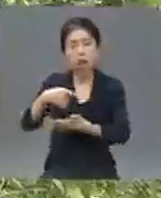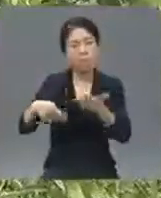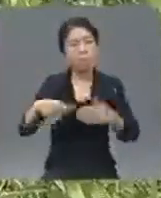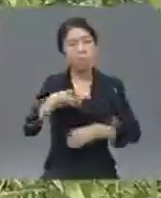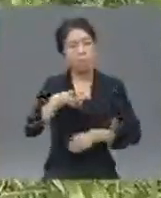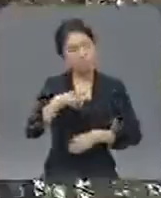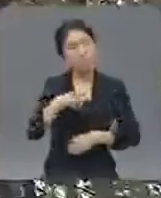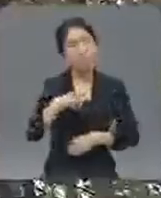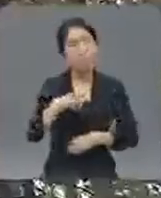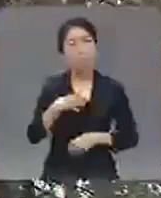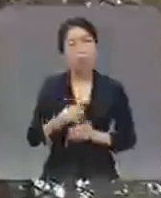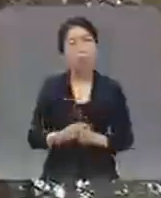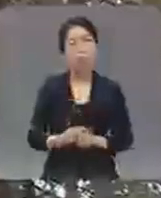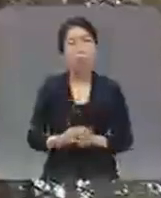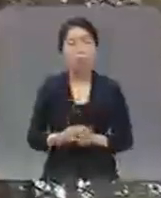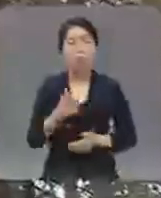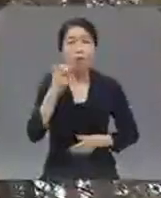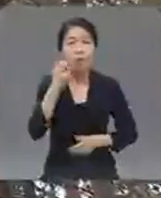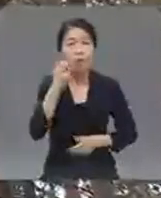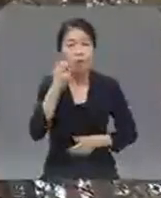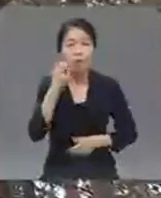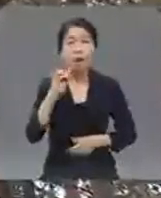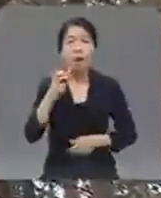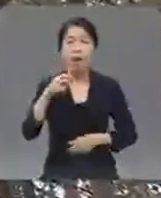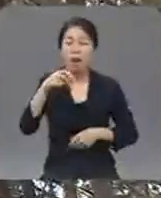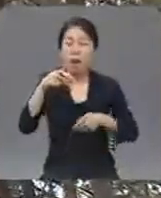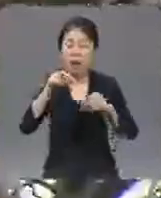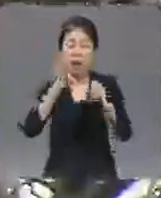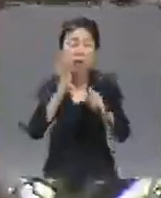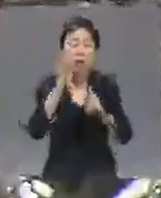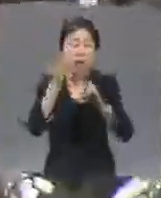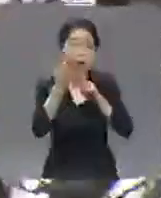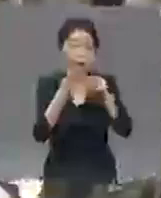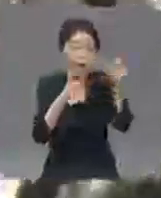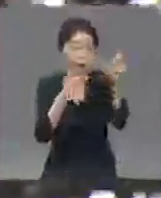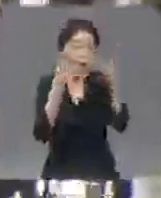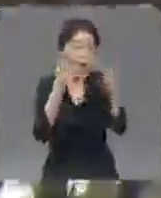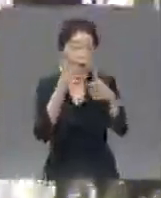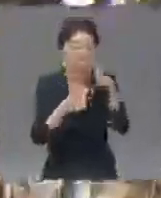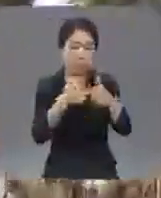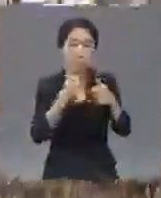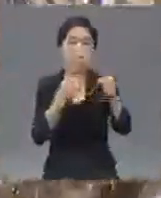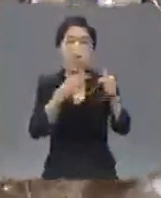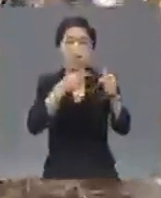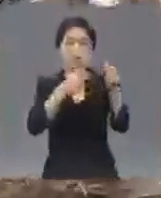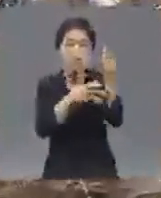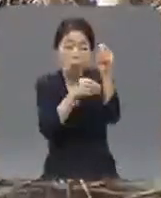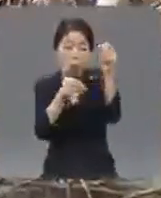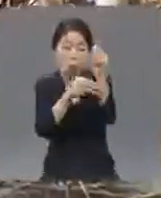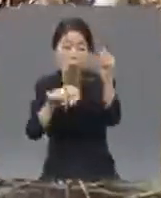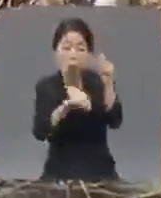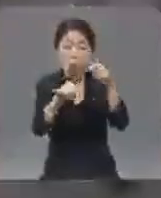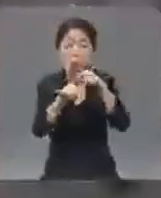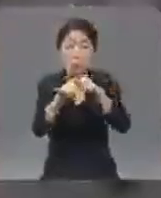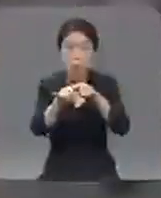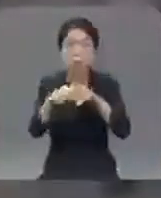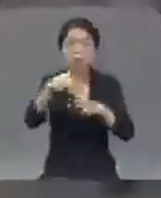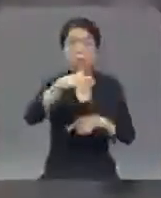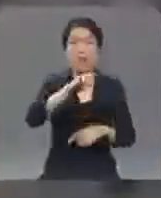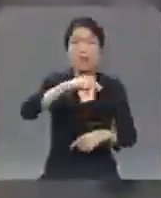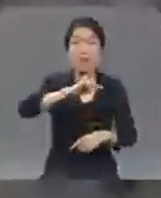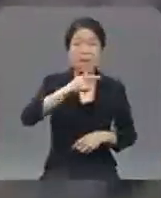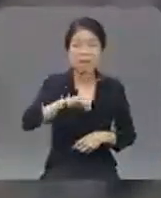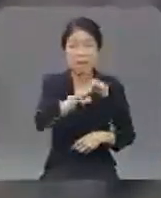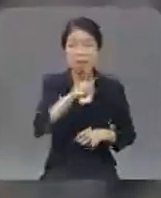피해가 오래되는데 술 껍질 깍지벌레는 재선충과 함께 대표적인 소나무 해충으로 꼽힙니다